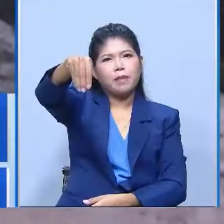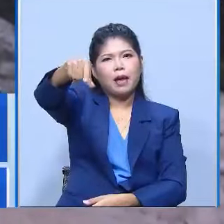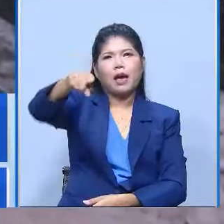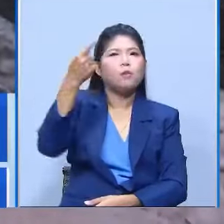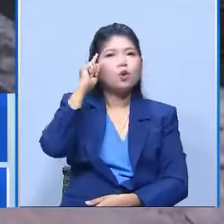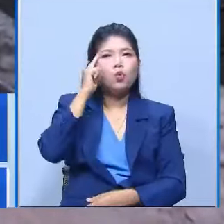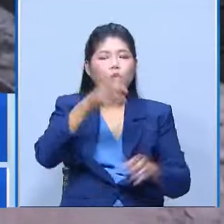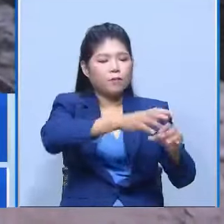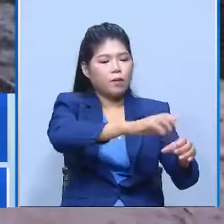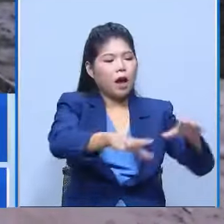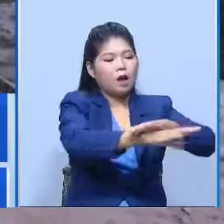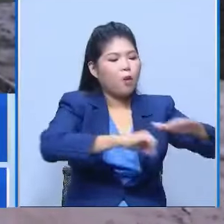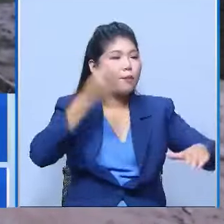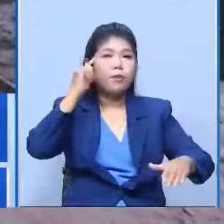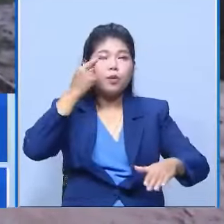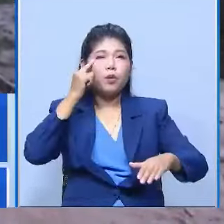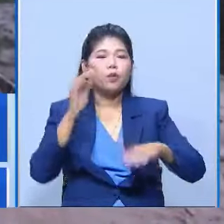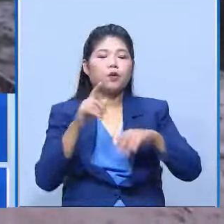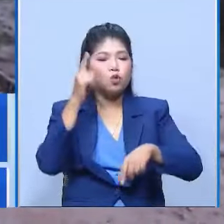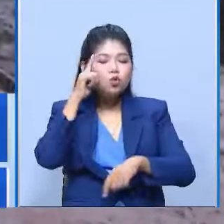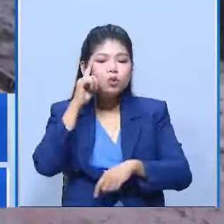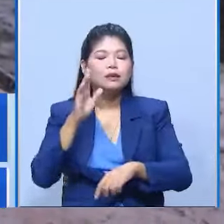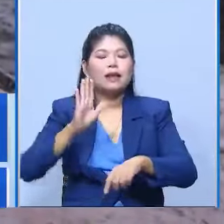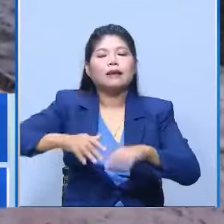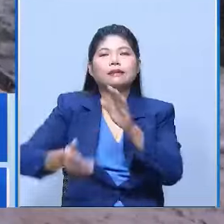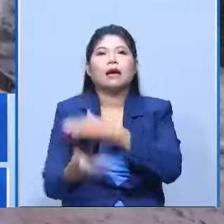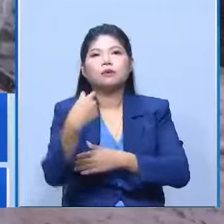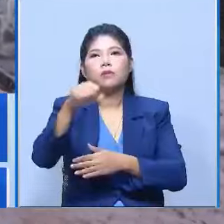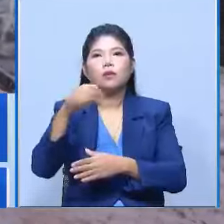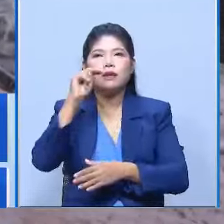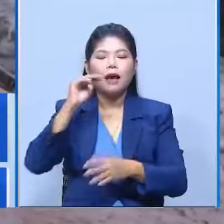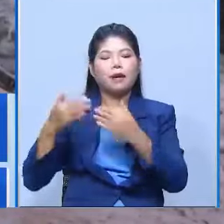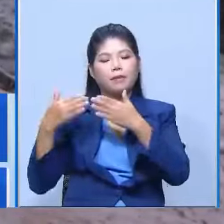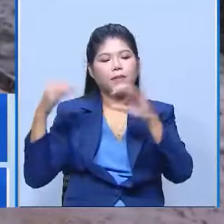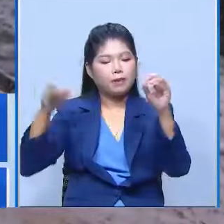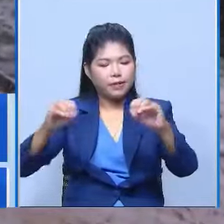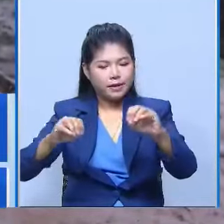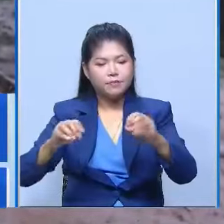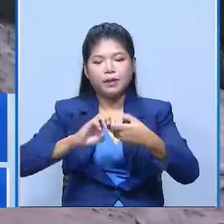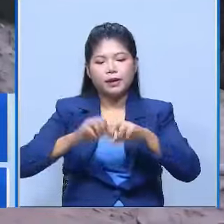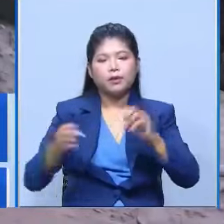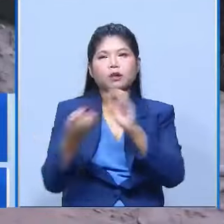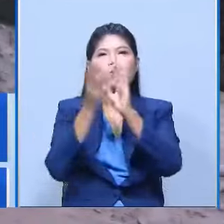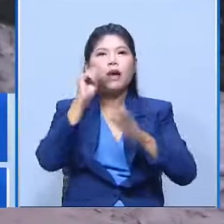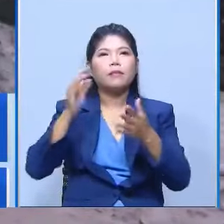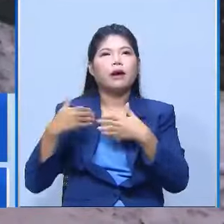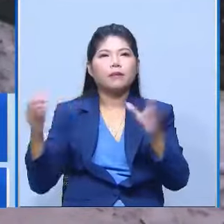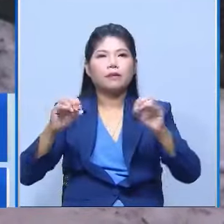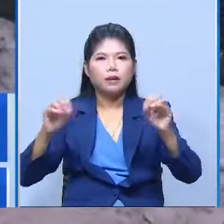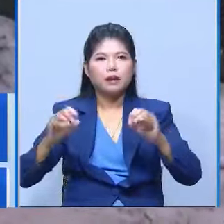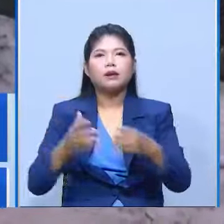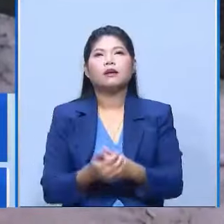ถึงหลังมีตื่นประมาณ10โมงเช้าก็บ่มีน้ำอาบเลยเดือดร้อนน้ำก็บ่ได้อาบคือบ่รักแม่ค้